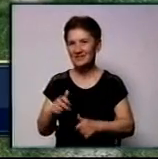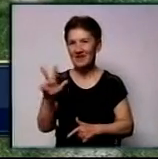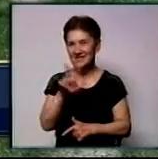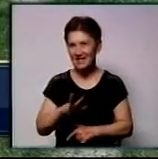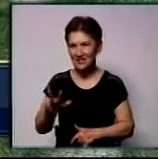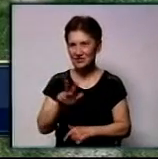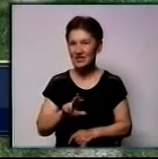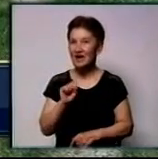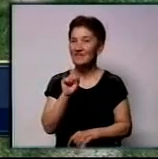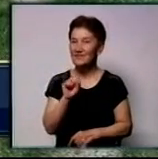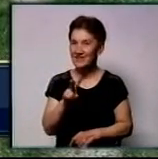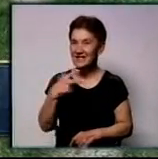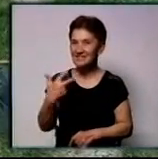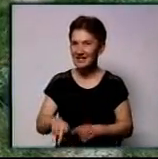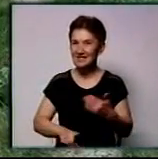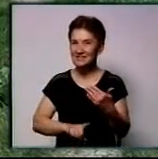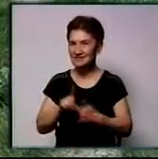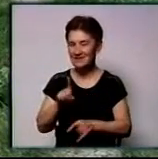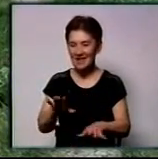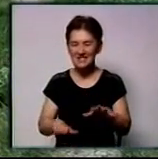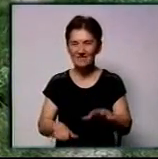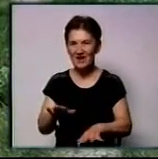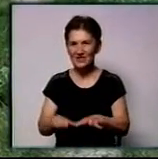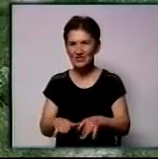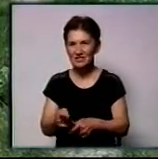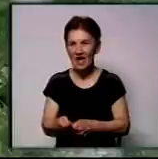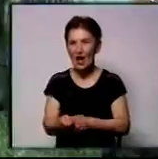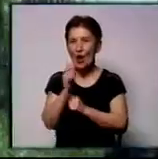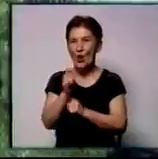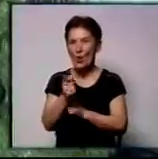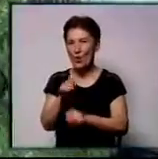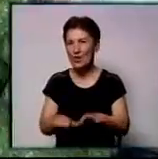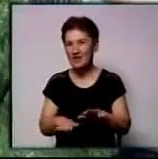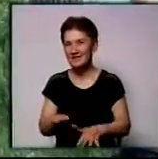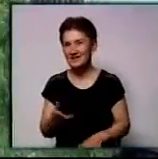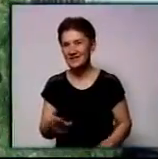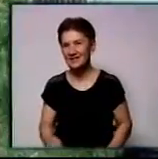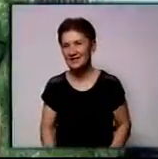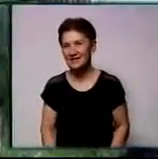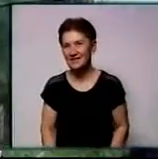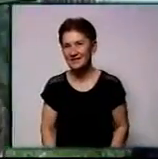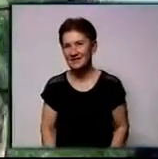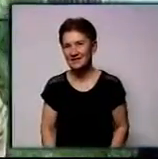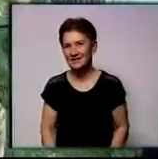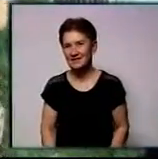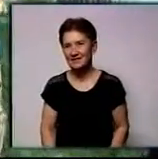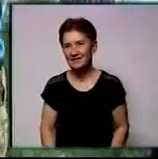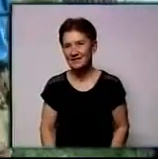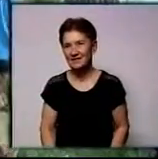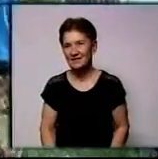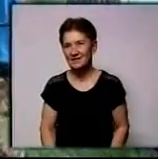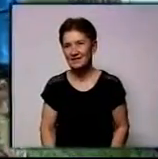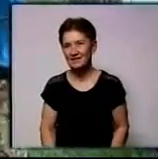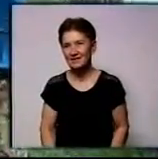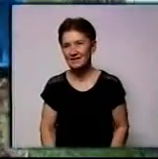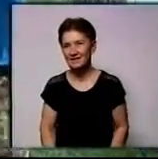О 12:30 почався процес зважування улову кожного учасника. Висипай, натягувай просто садок і висипай. Возьми